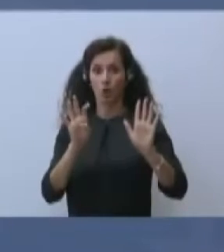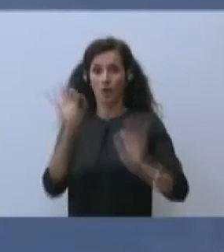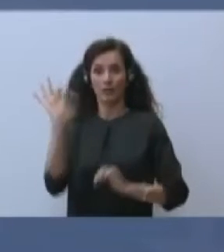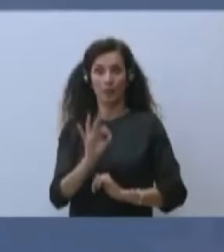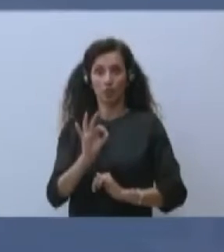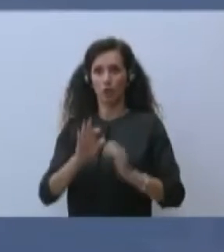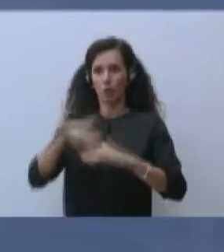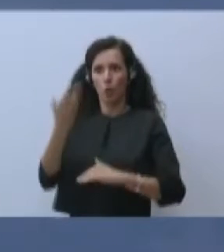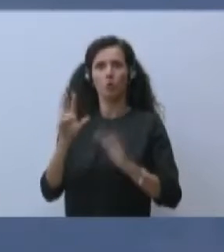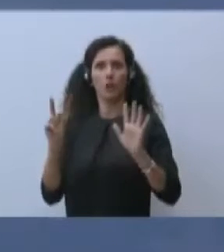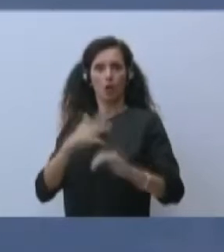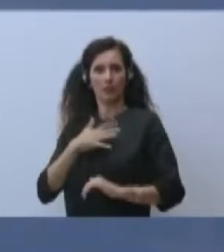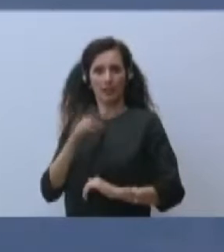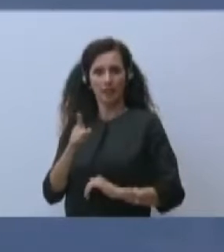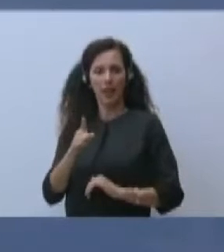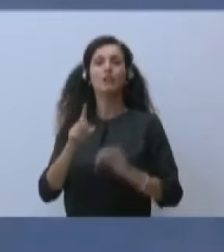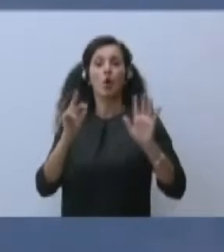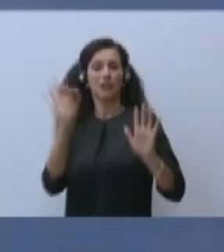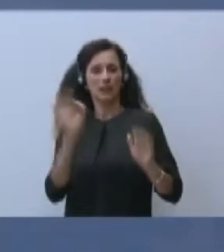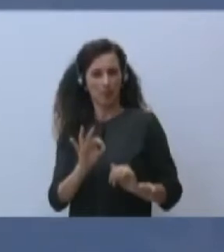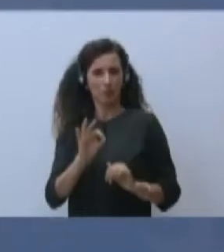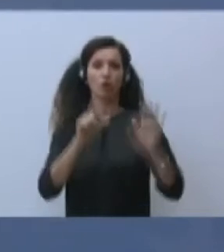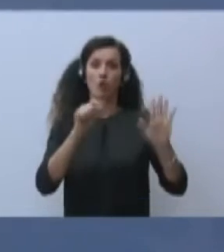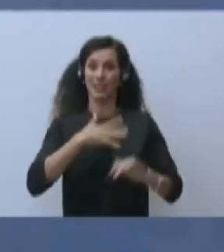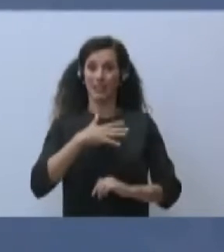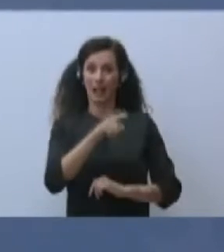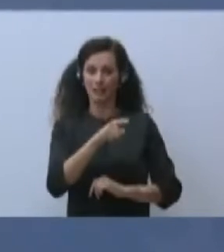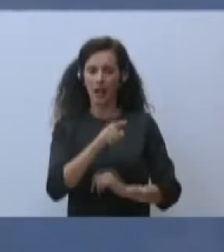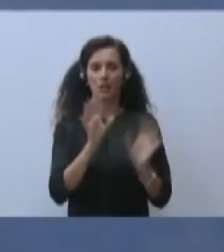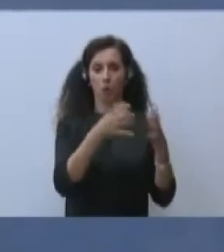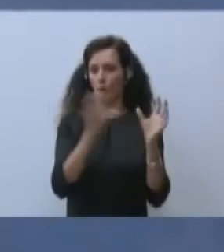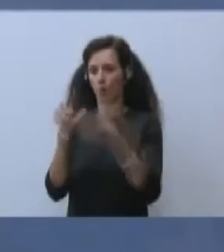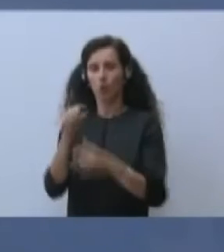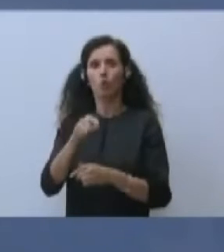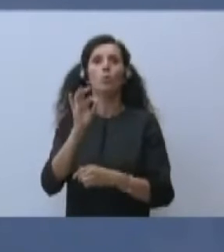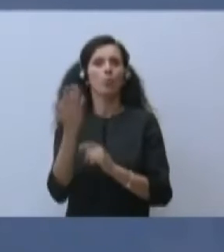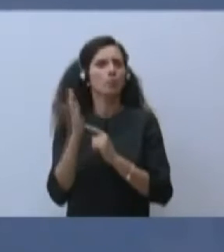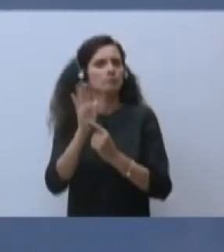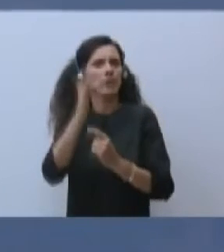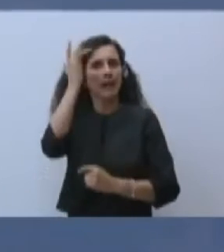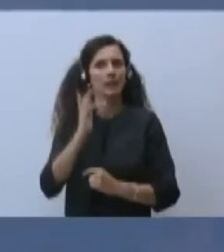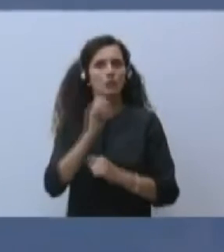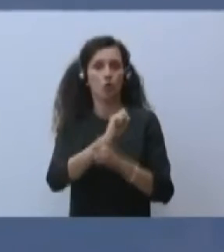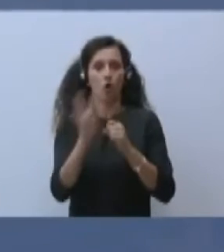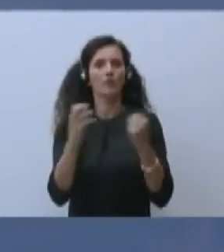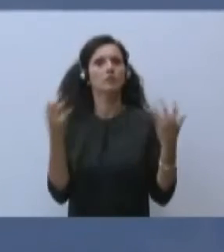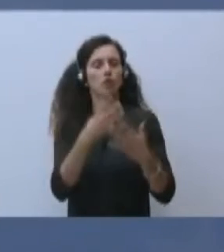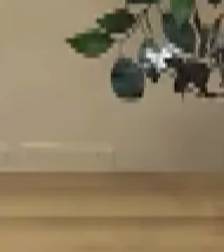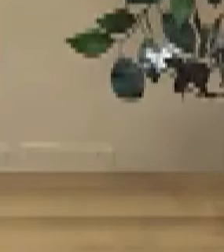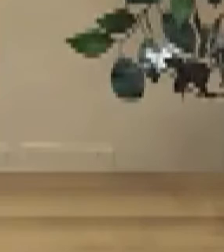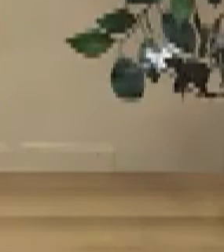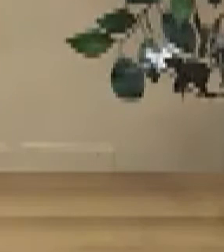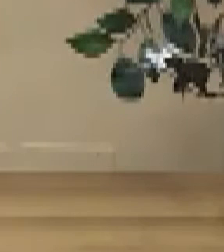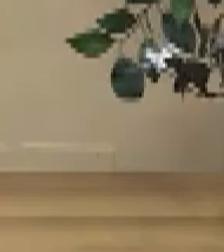sarò a napoli e ad ischia per avviare concretamente il lavoro insieme alla regione ai sindaci e ai cittadini ha proseguito